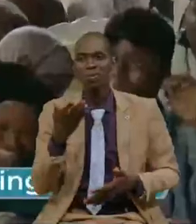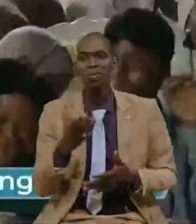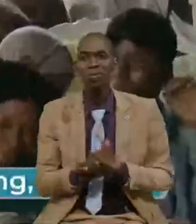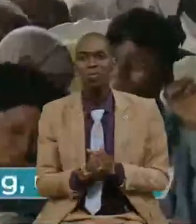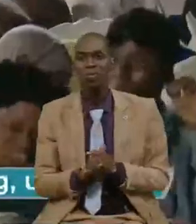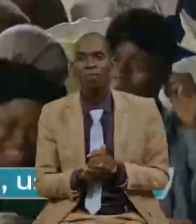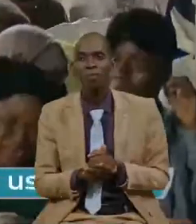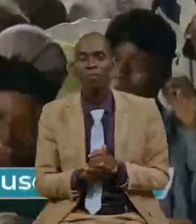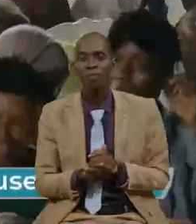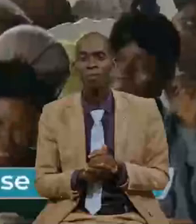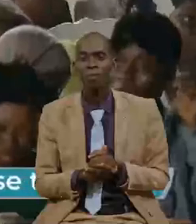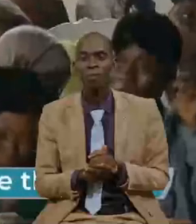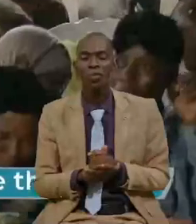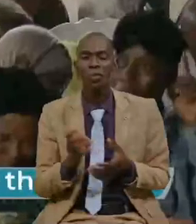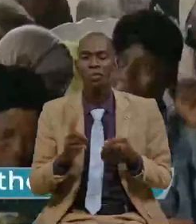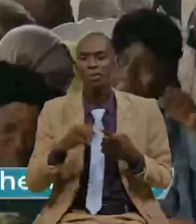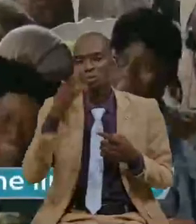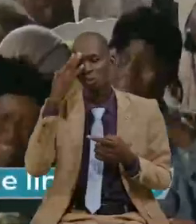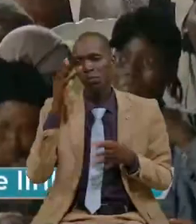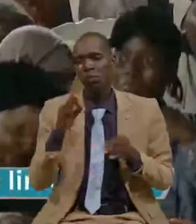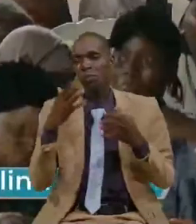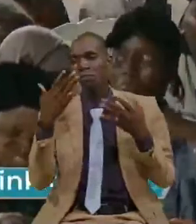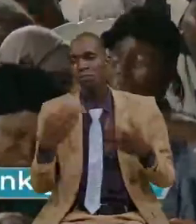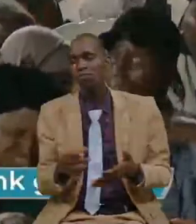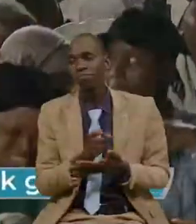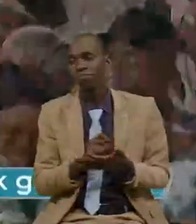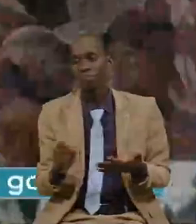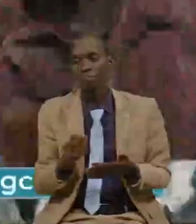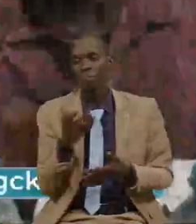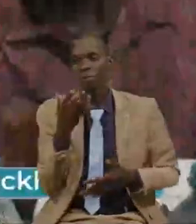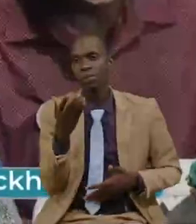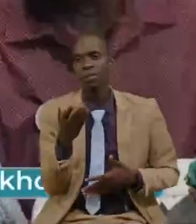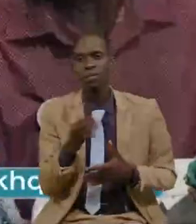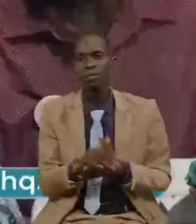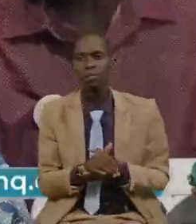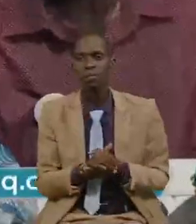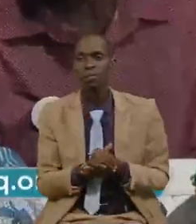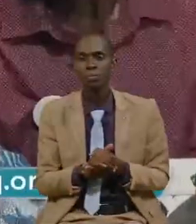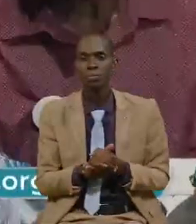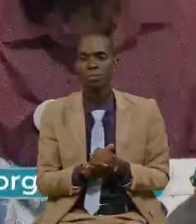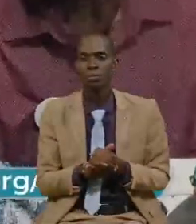If you are true, please indicate. The supervisors, we are waiting.